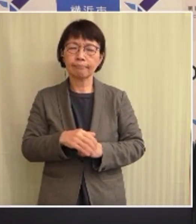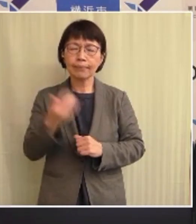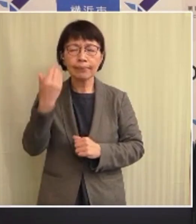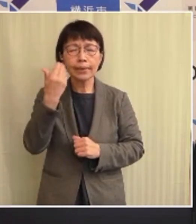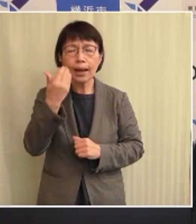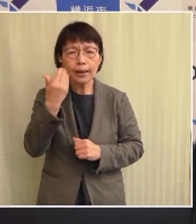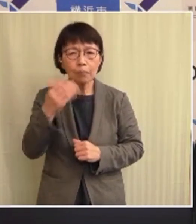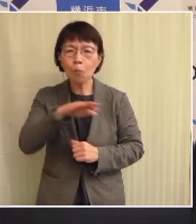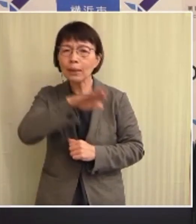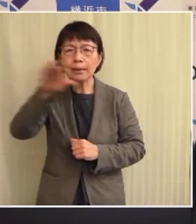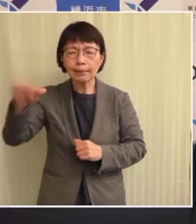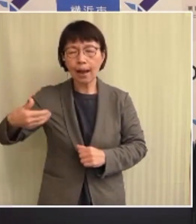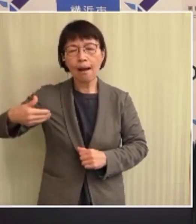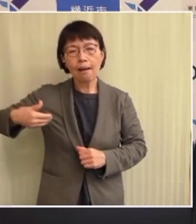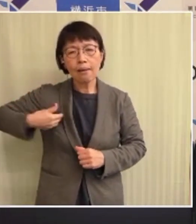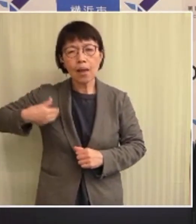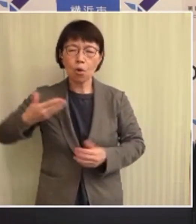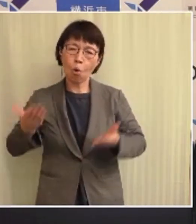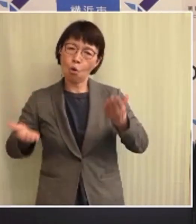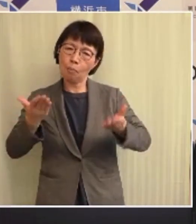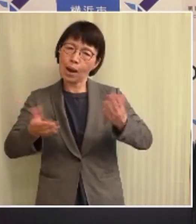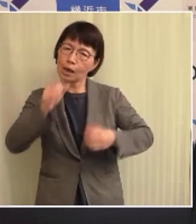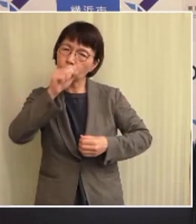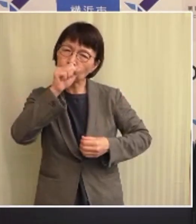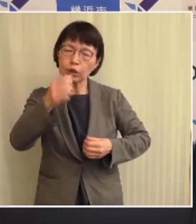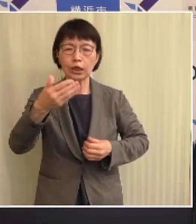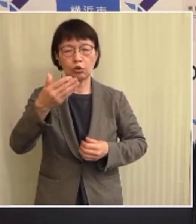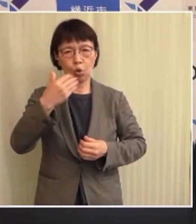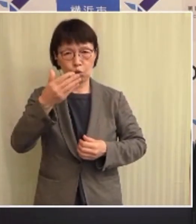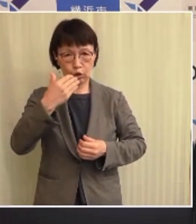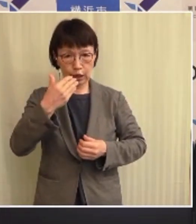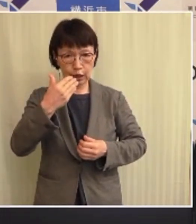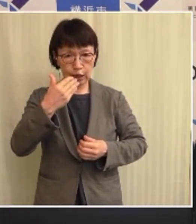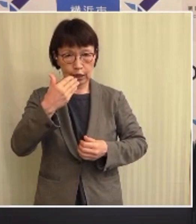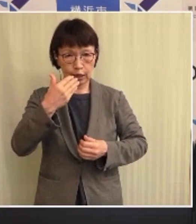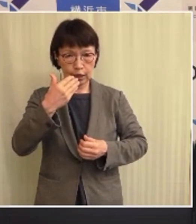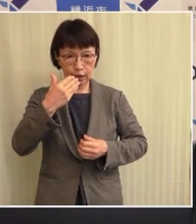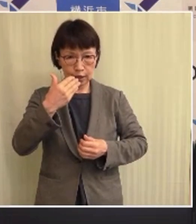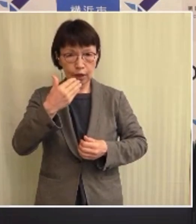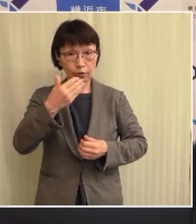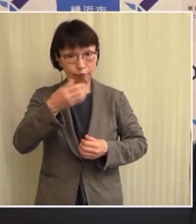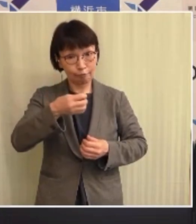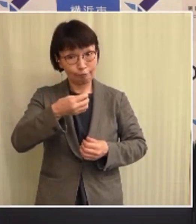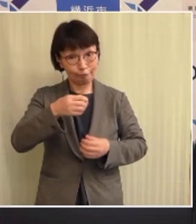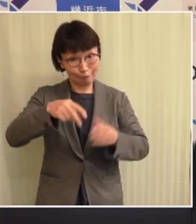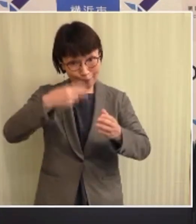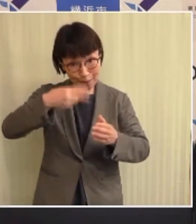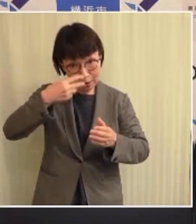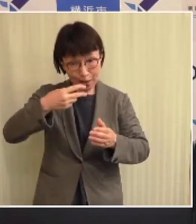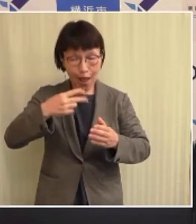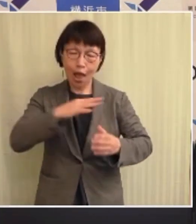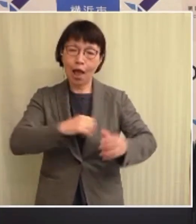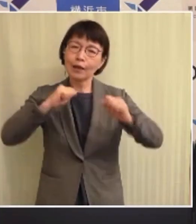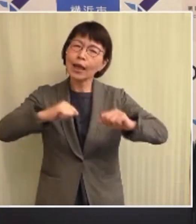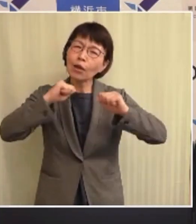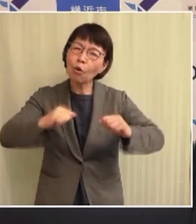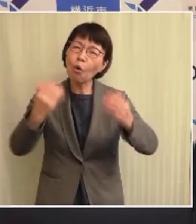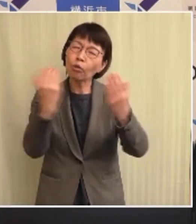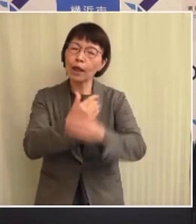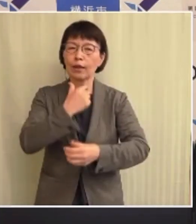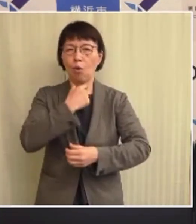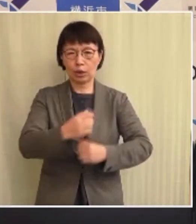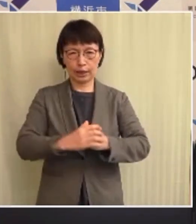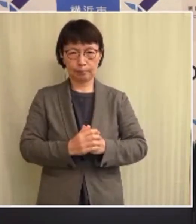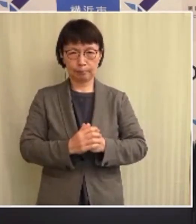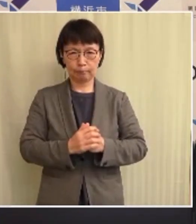誰もが栄養バランスの良い食事をとっていただいて、健康になっていただきたいと。でそのためにまず